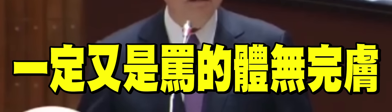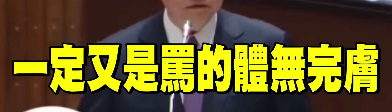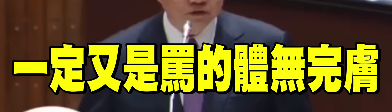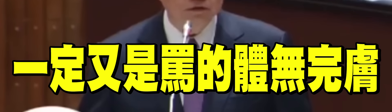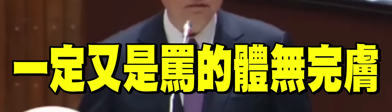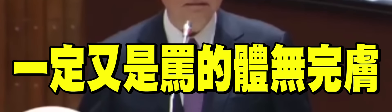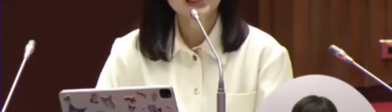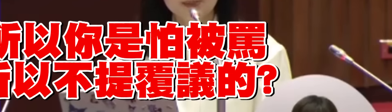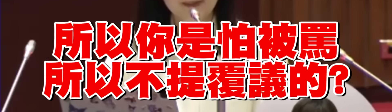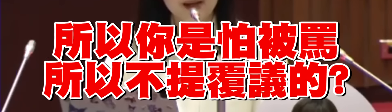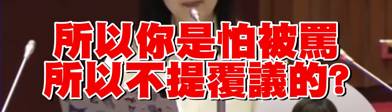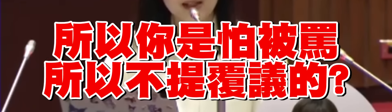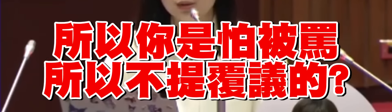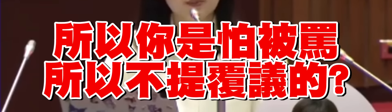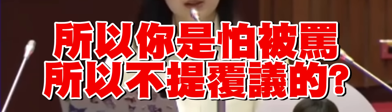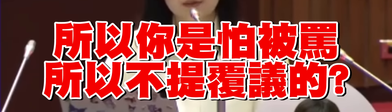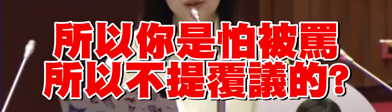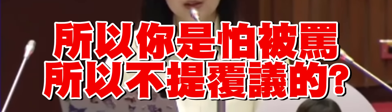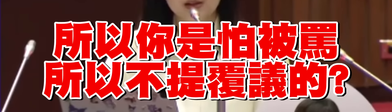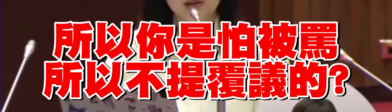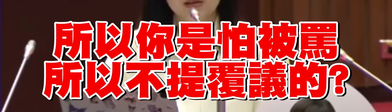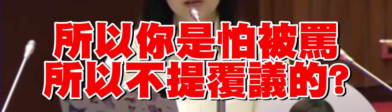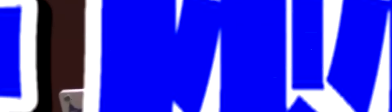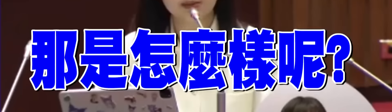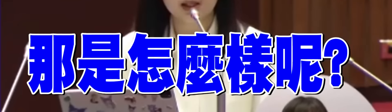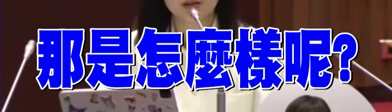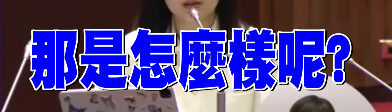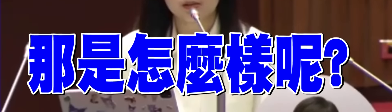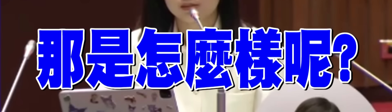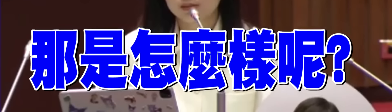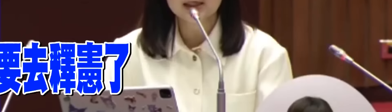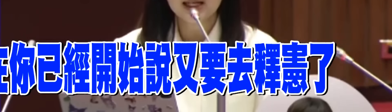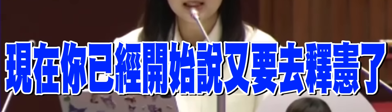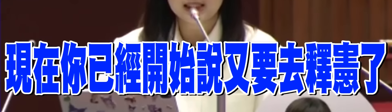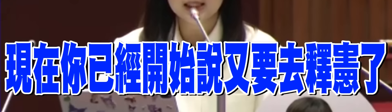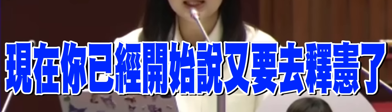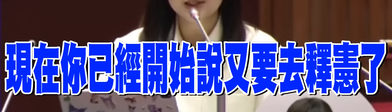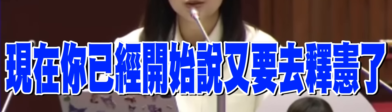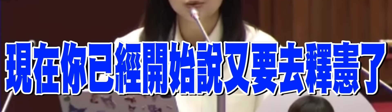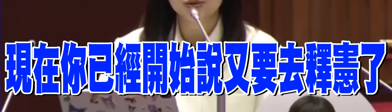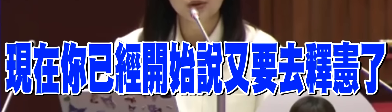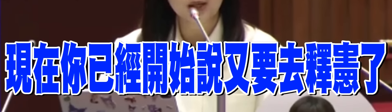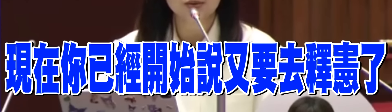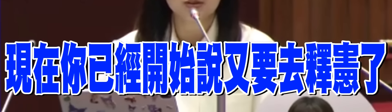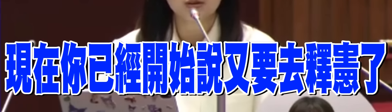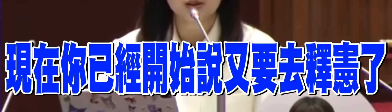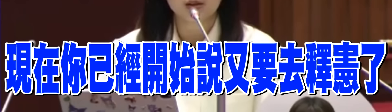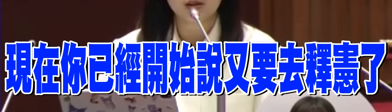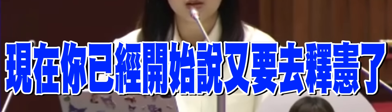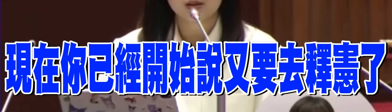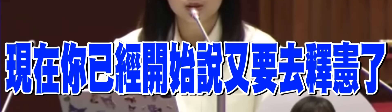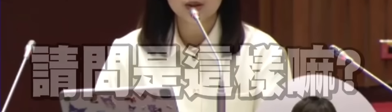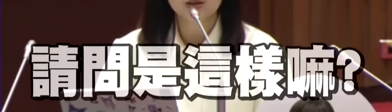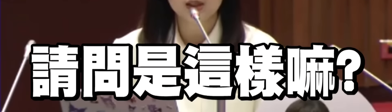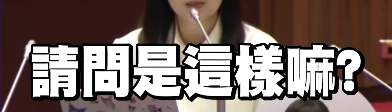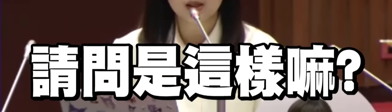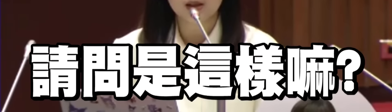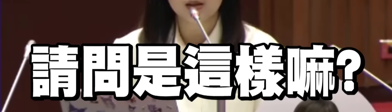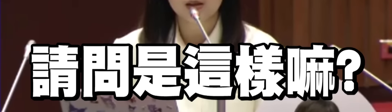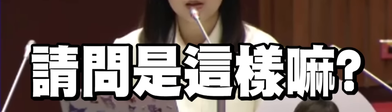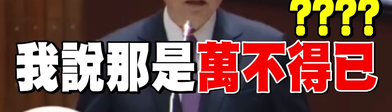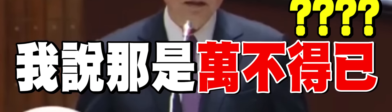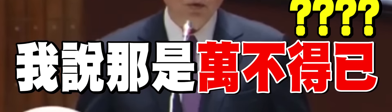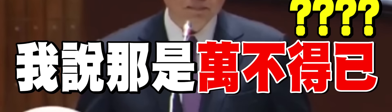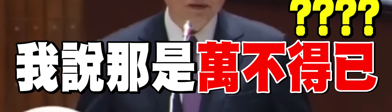得体无完肤。 因为你是怕被骂，所以不提复议的。那是怎么样呢？现在你已经开始说又要去释宪了，请问是这